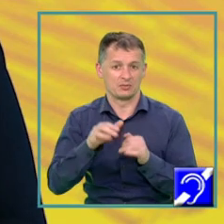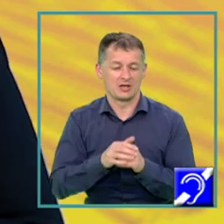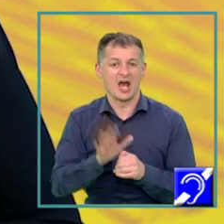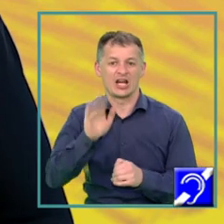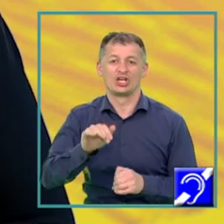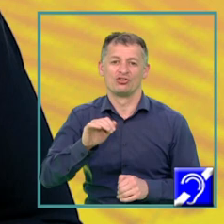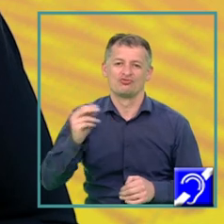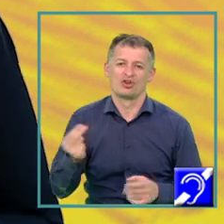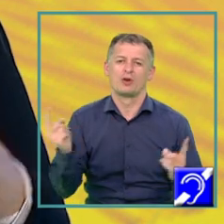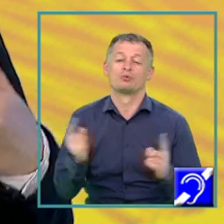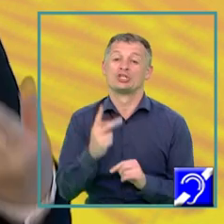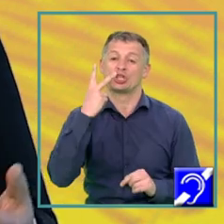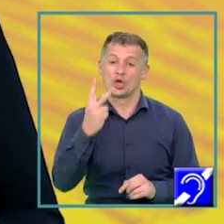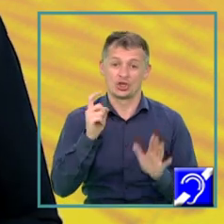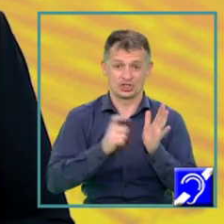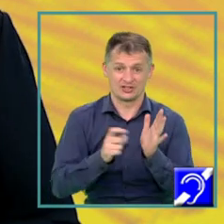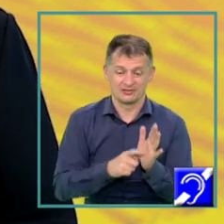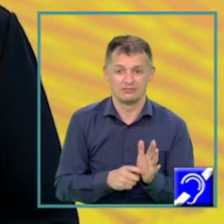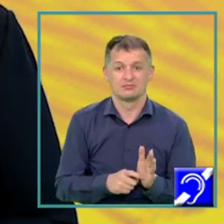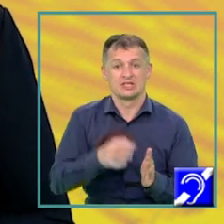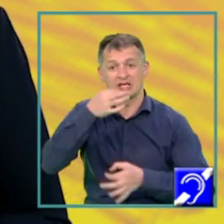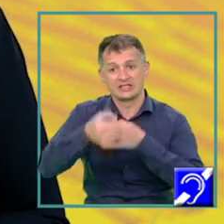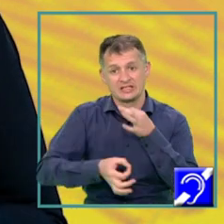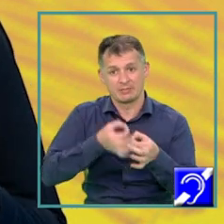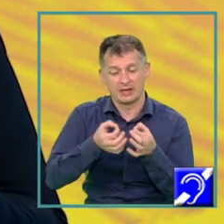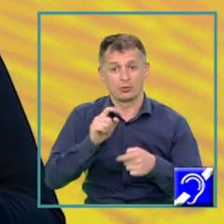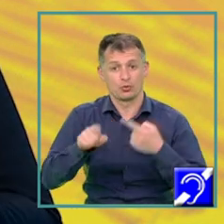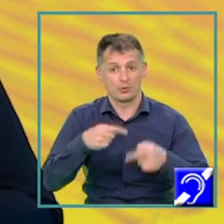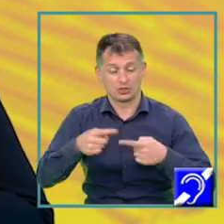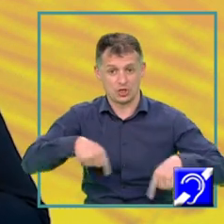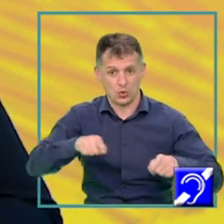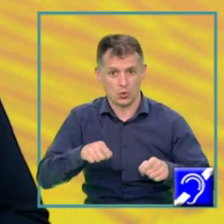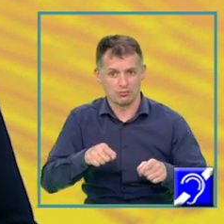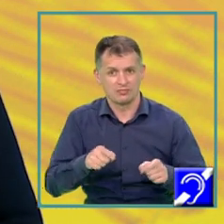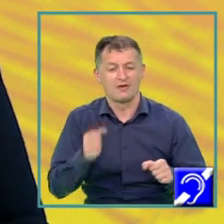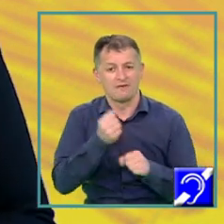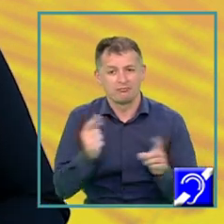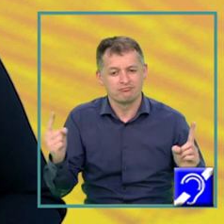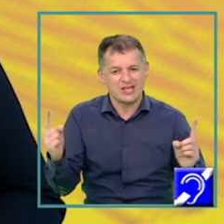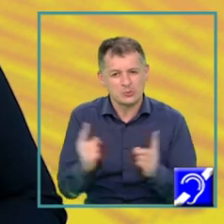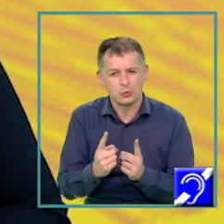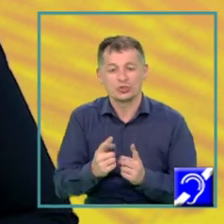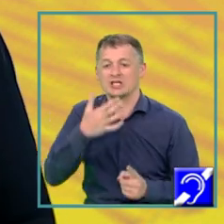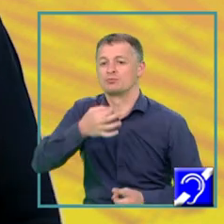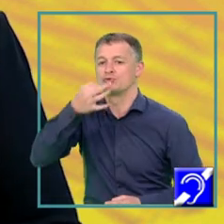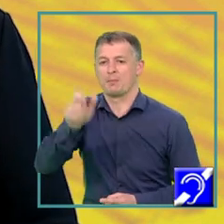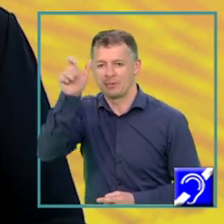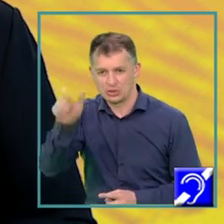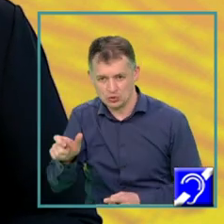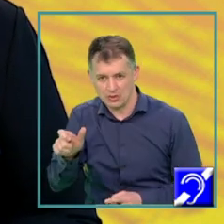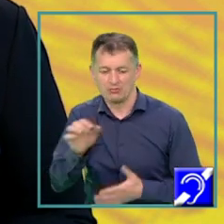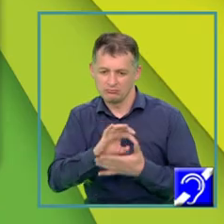are cel puțin două cerințe. Să formulăm un punct de vedere după ce noi sintetizăm ce a vrut să spună autorul, sau în cazul nostru